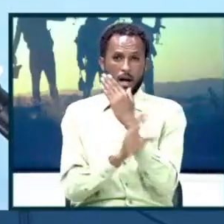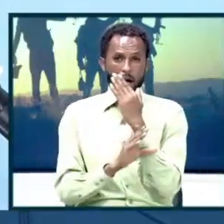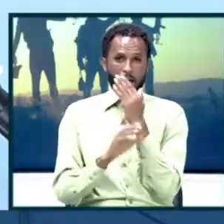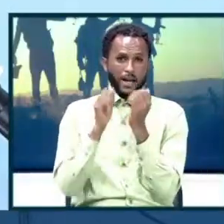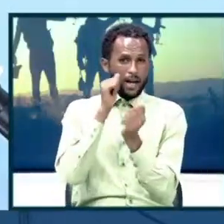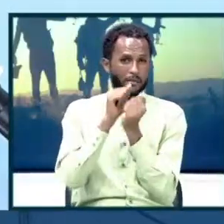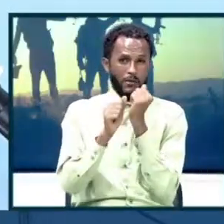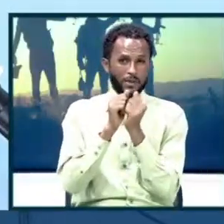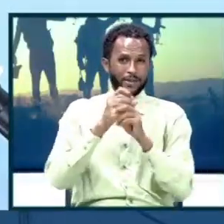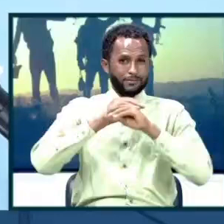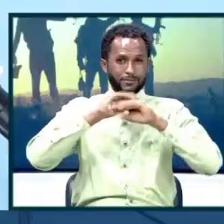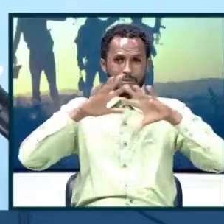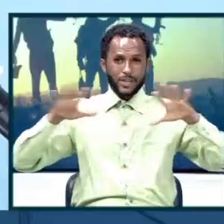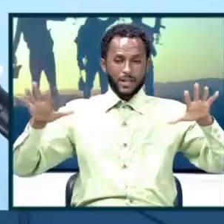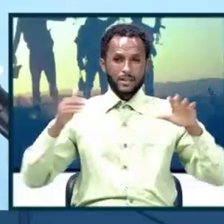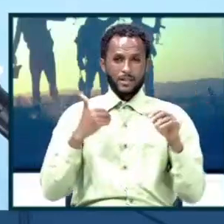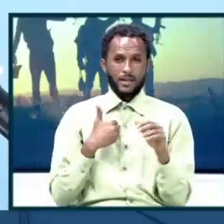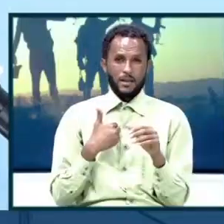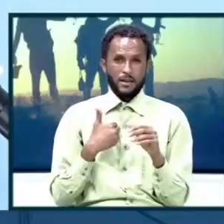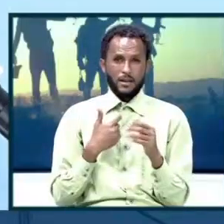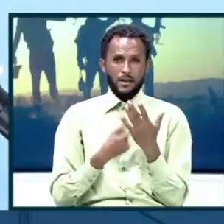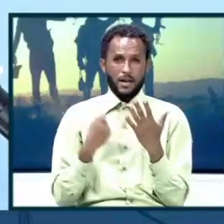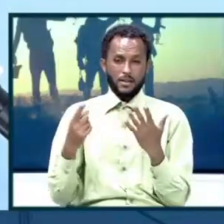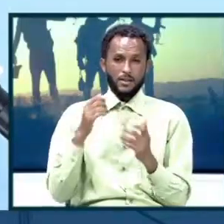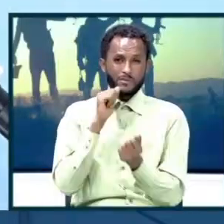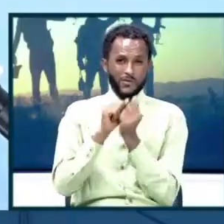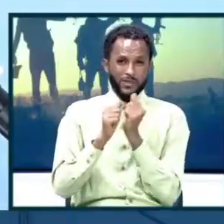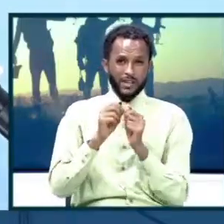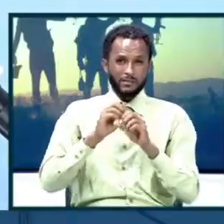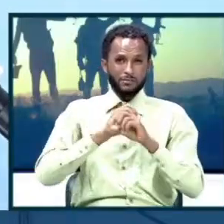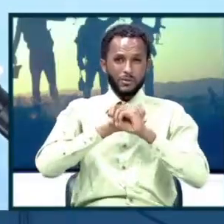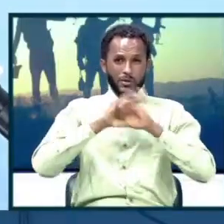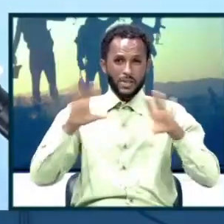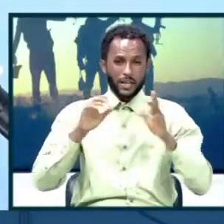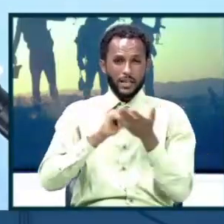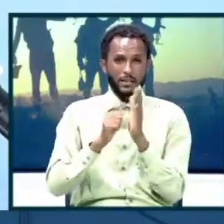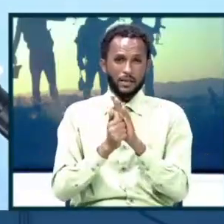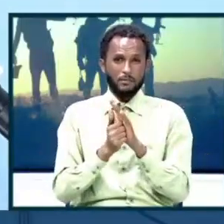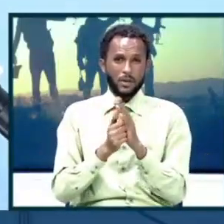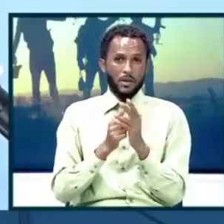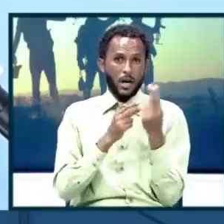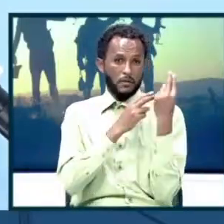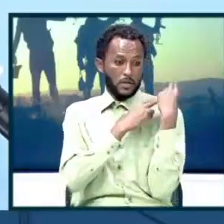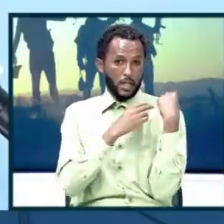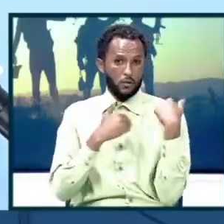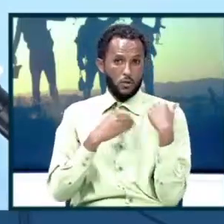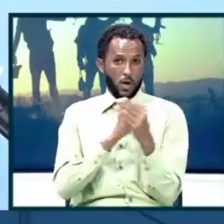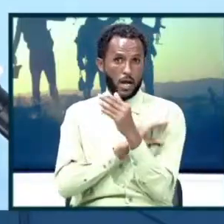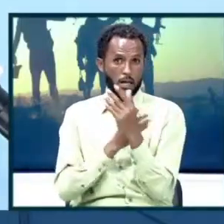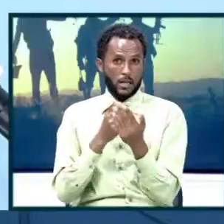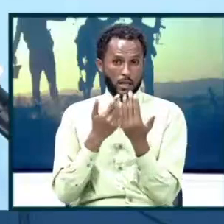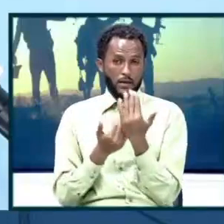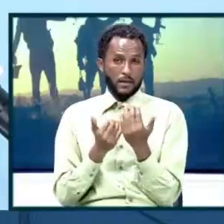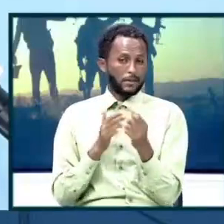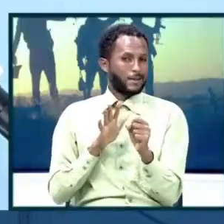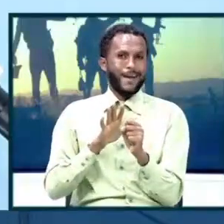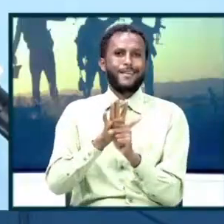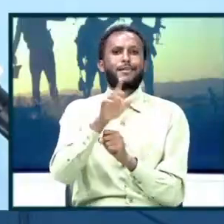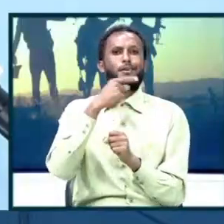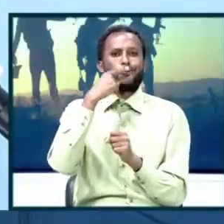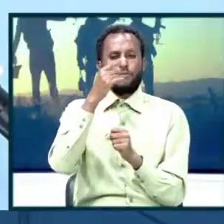ምፍራስን ምብታን እያ ዘላ። ናይቲ ምፍራስን ምብታንን በዓል ዋና ድማ ዘብ ስልጣን ዘሎ ሓይሊ እዩ። ካብ ሕዚ እንድሓር ይኣኽለካ ክብልዎ